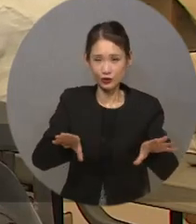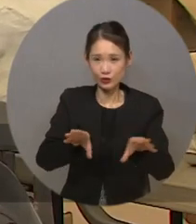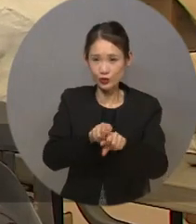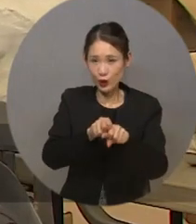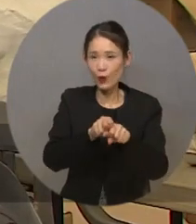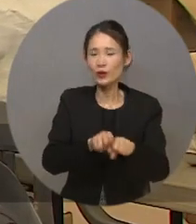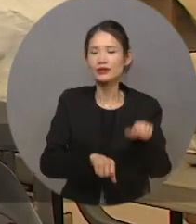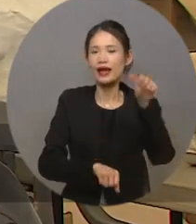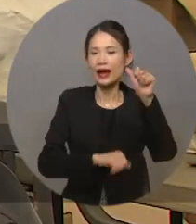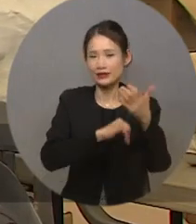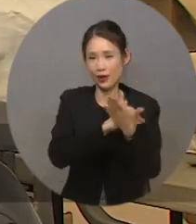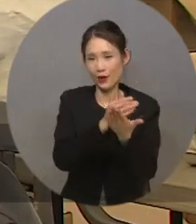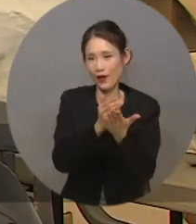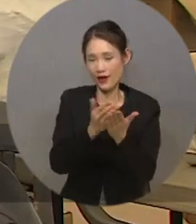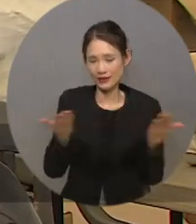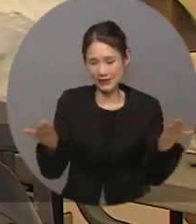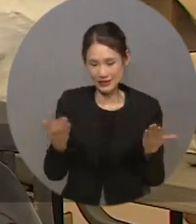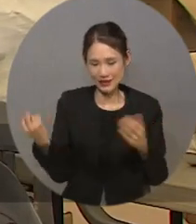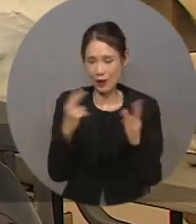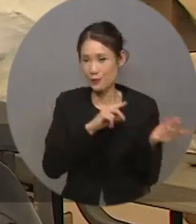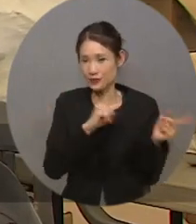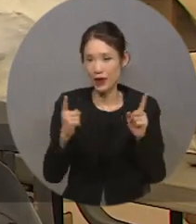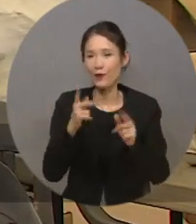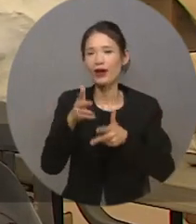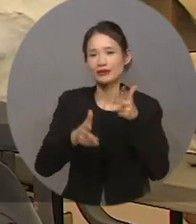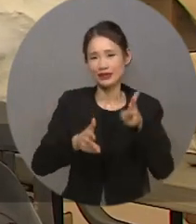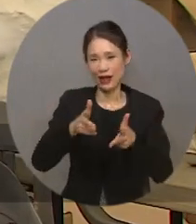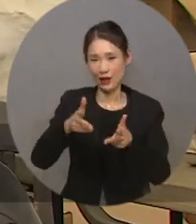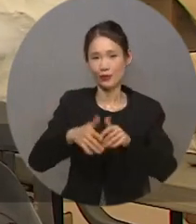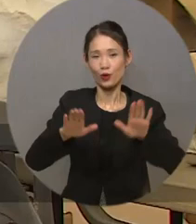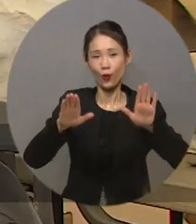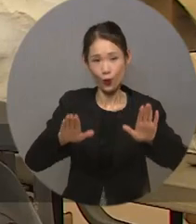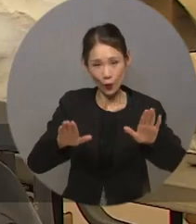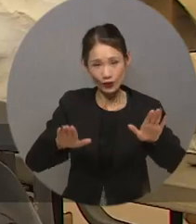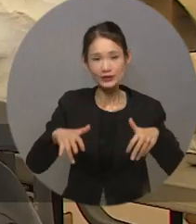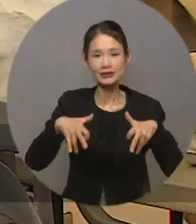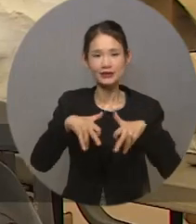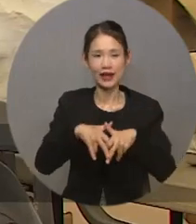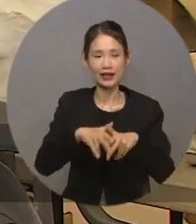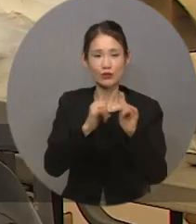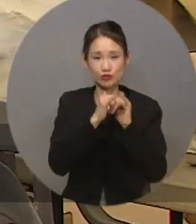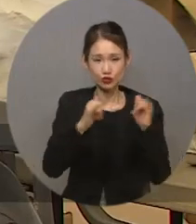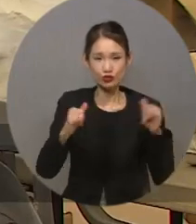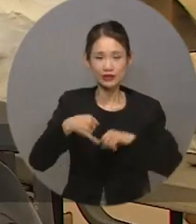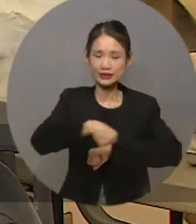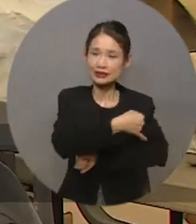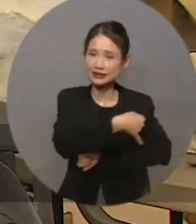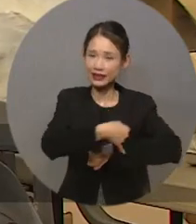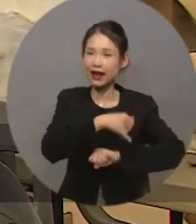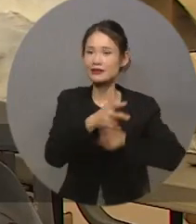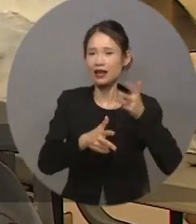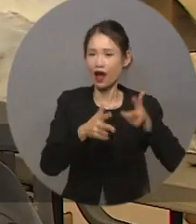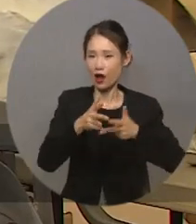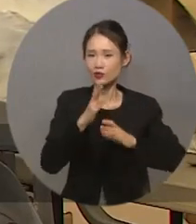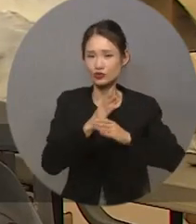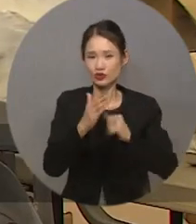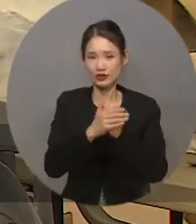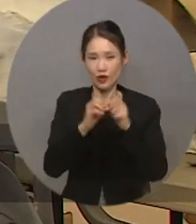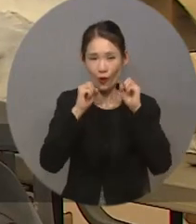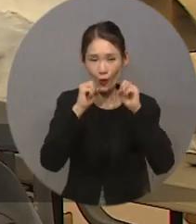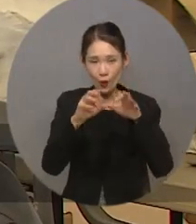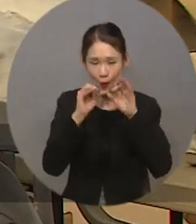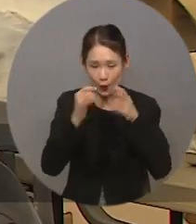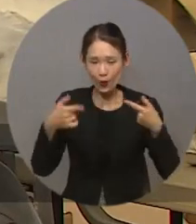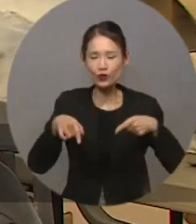사업으로 직업 재활을 하고 있고요. 오늘은 장애인분들이 디자인 사업을 하고 있어서 홍보를 드리고자